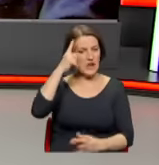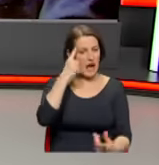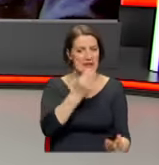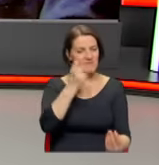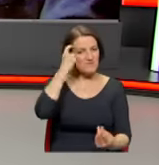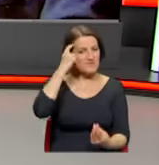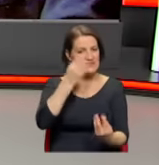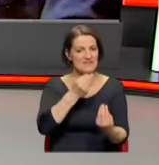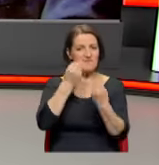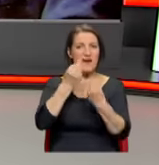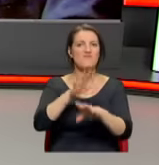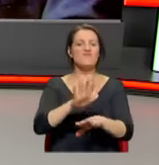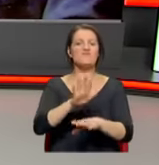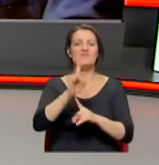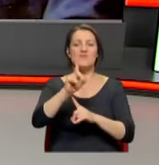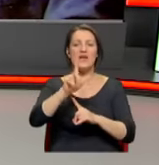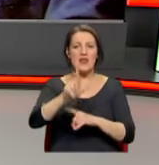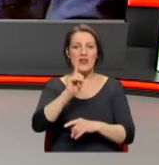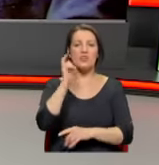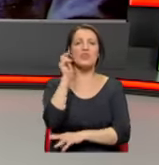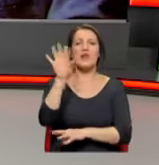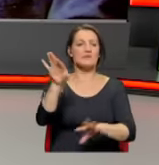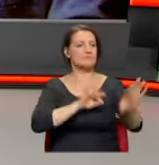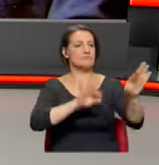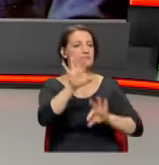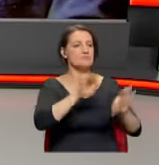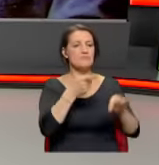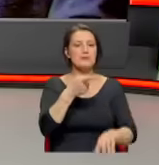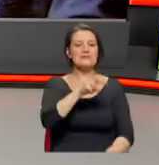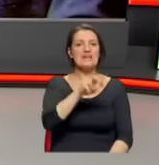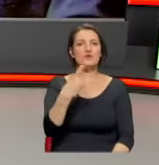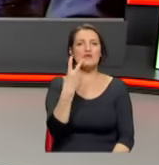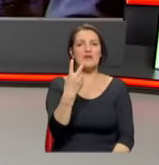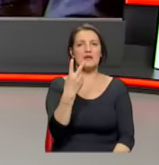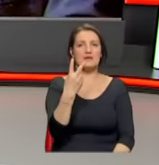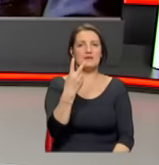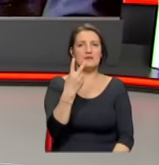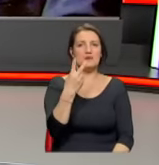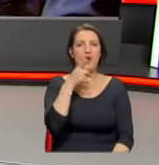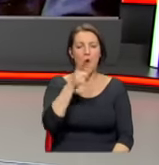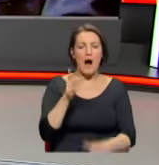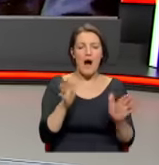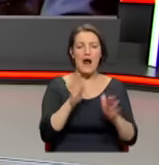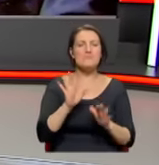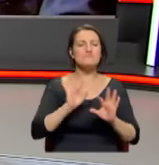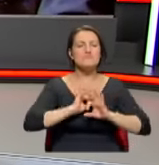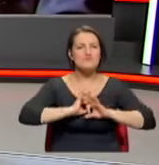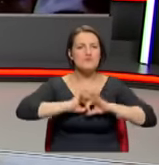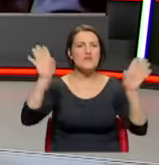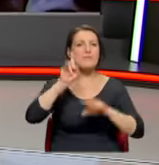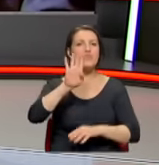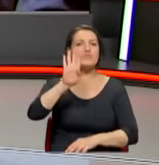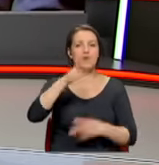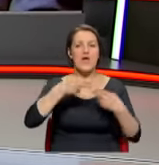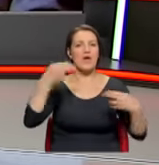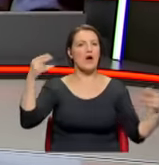diye. Vilayetlerden delegeler seçildi. 1802 ya. O arada muazzam bir demokrasi